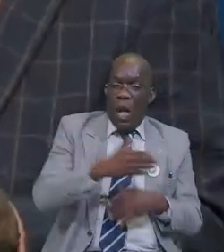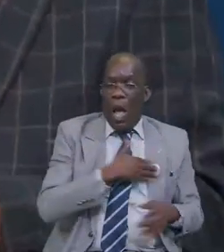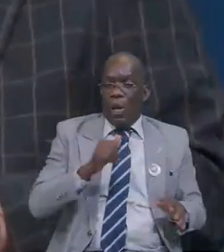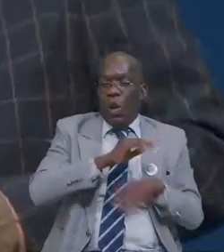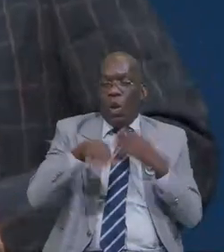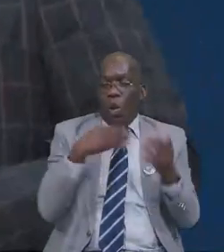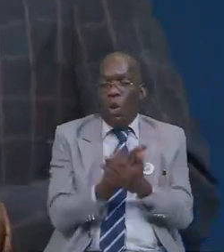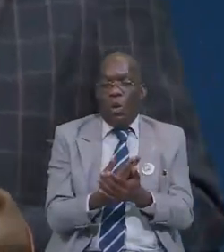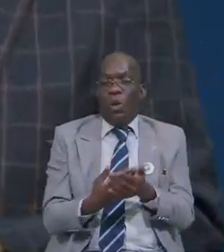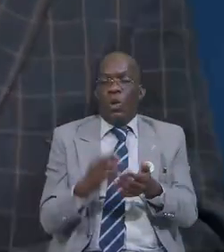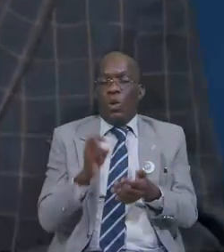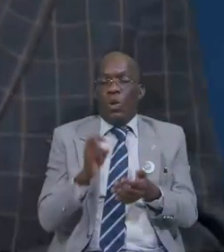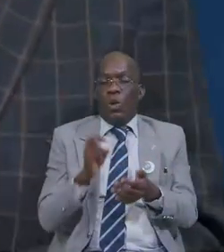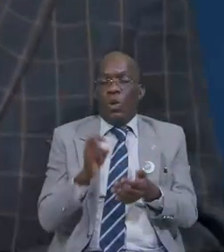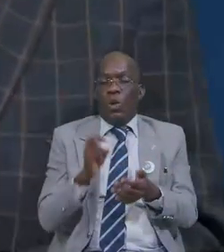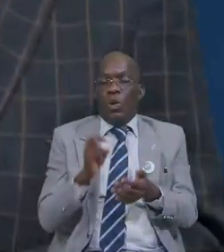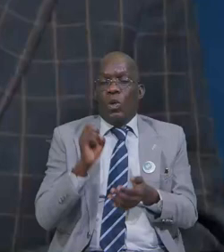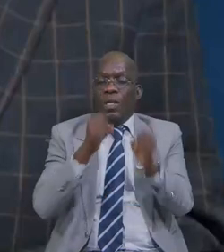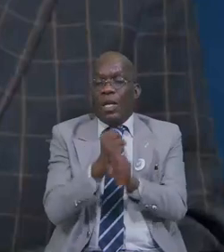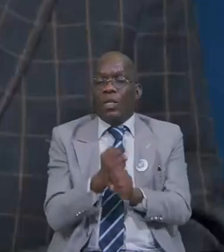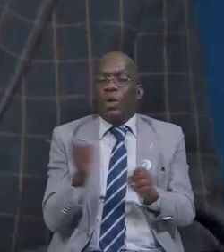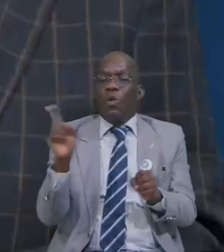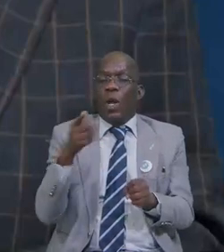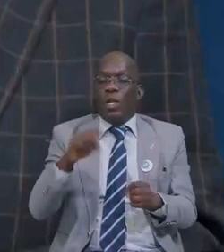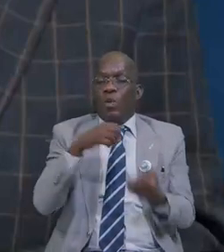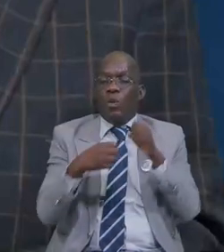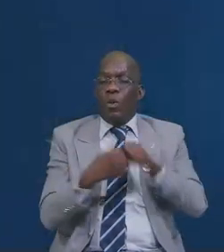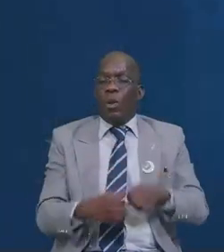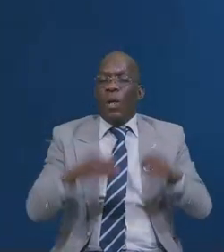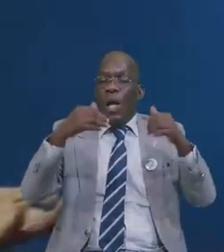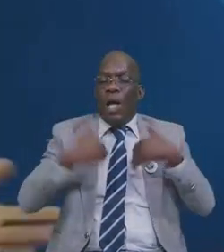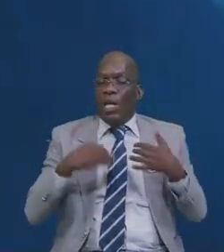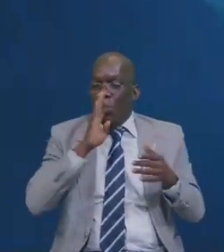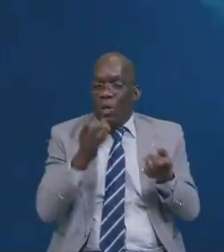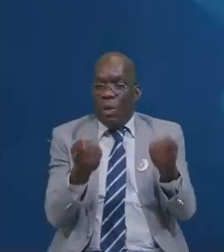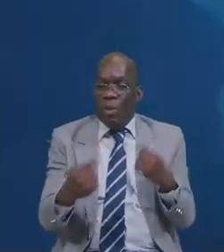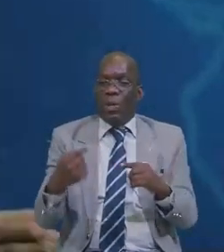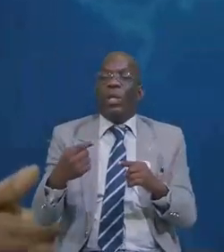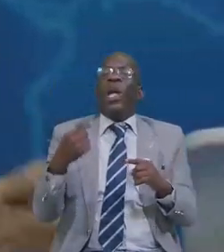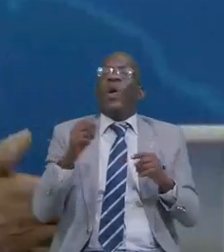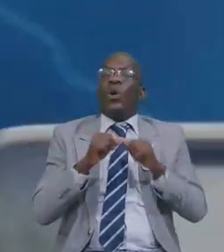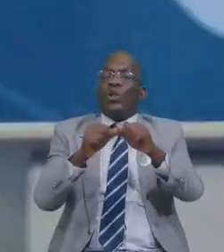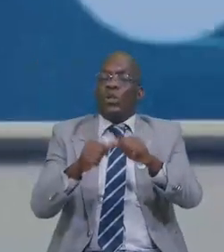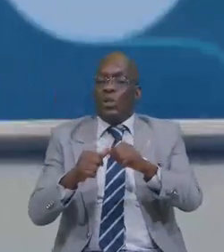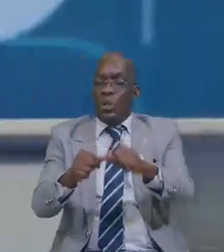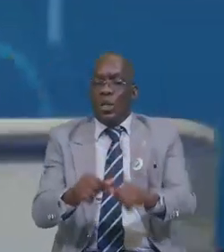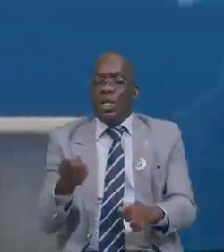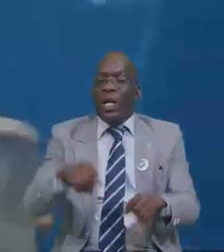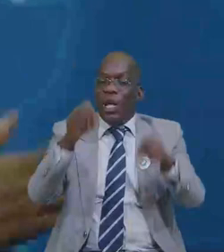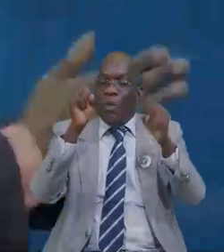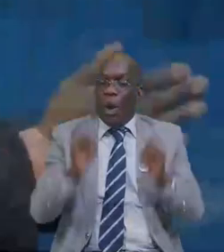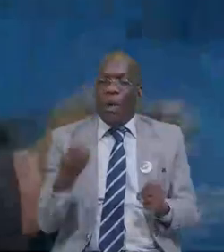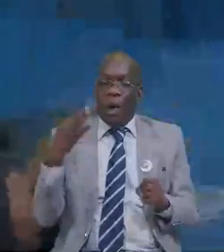au-delà de toutes ces de ces 12 ans où le sang coulait consistamment. Et